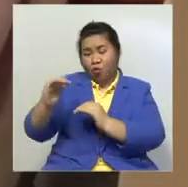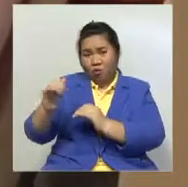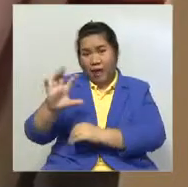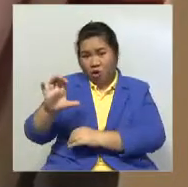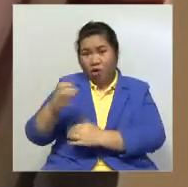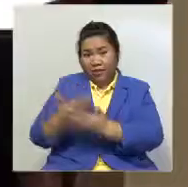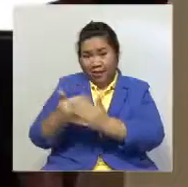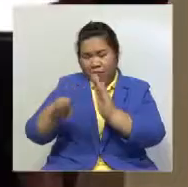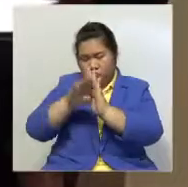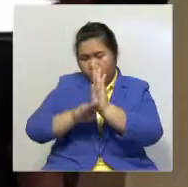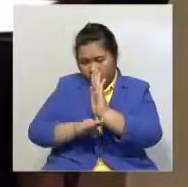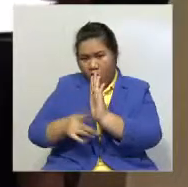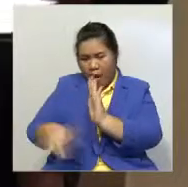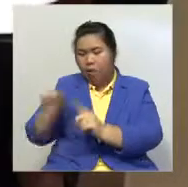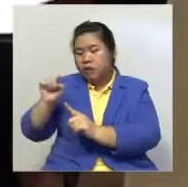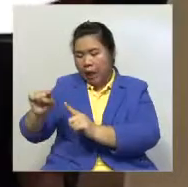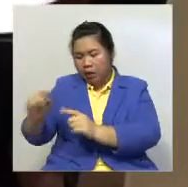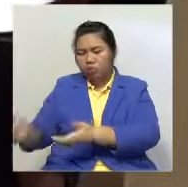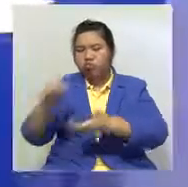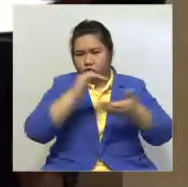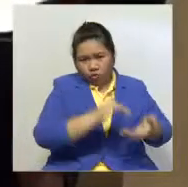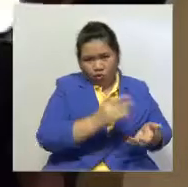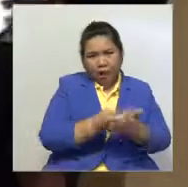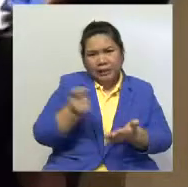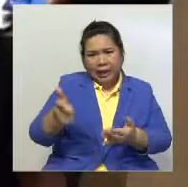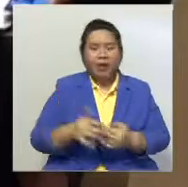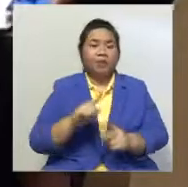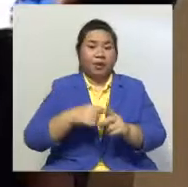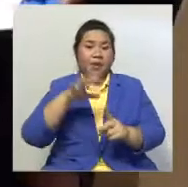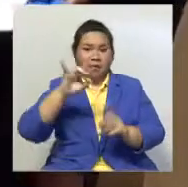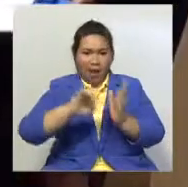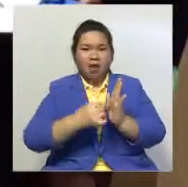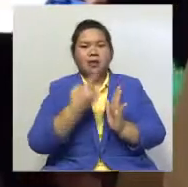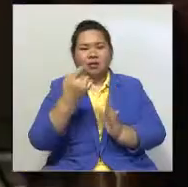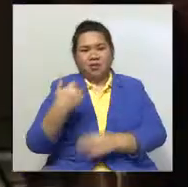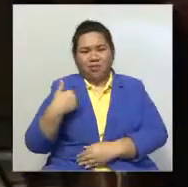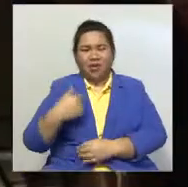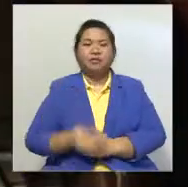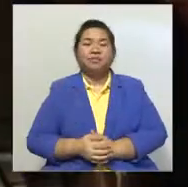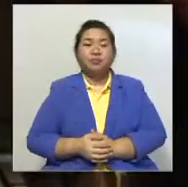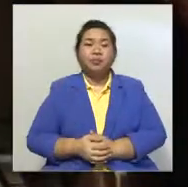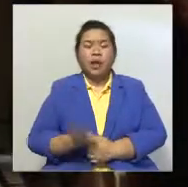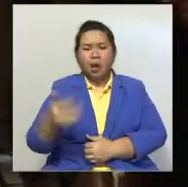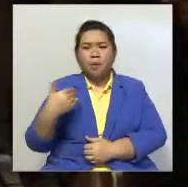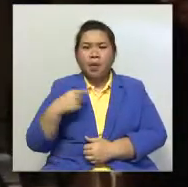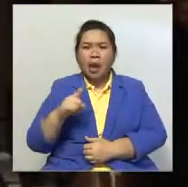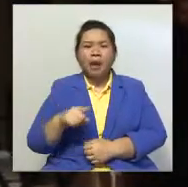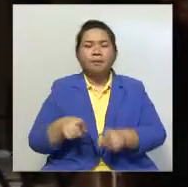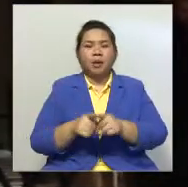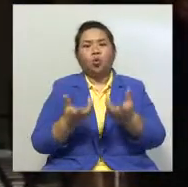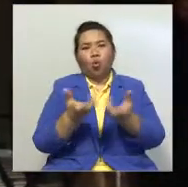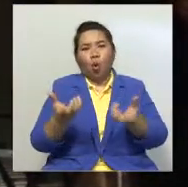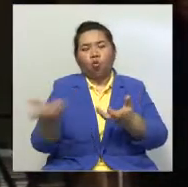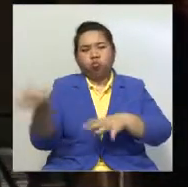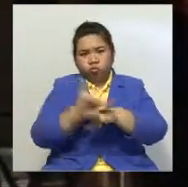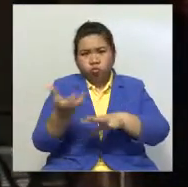เริ่มให้บริการตั้งแต่เดือนสิงหาคมนี้เป็นต้นไปนอกจากนี้ก็ยังร่วมกับ Happy Face ให้บริการขนส่ง